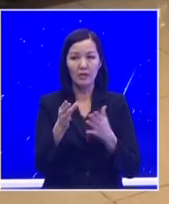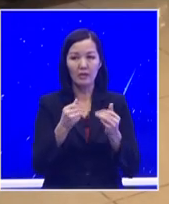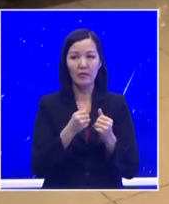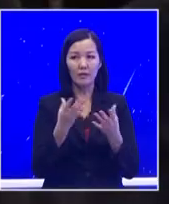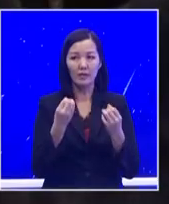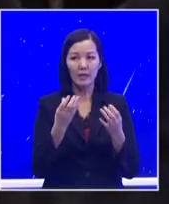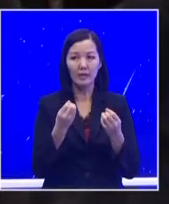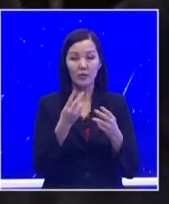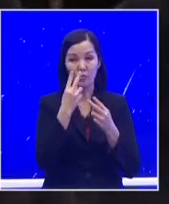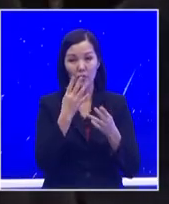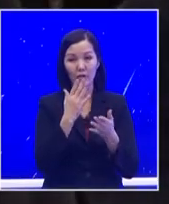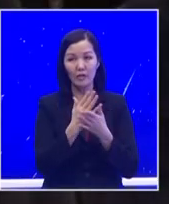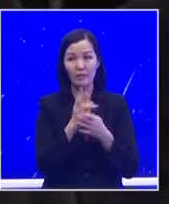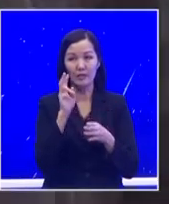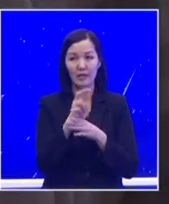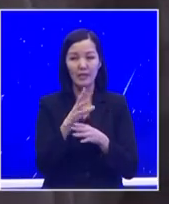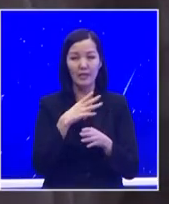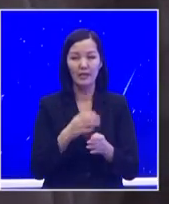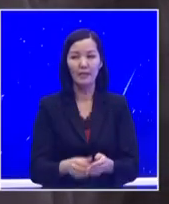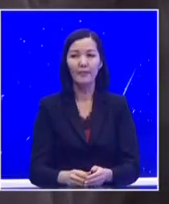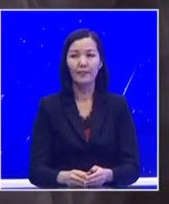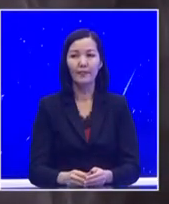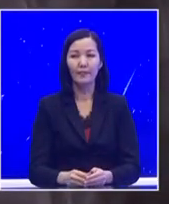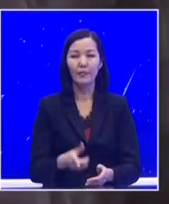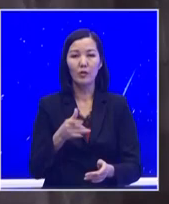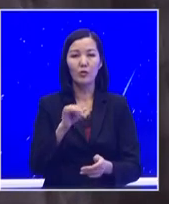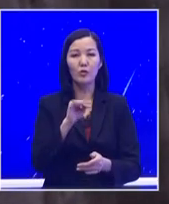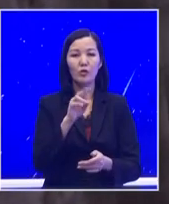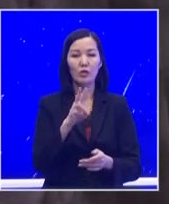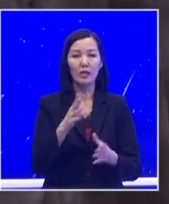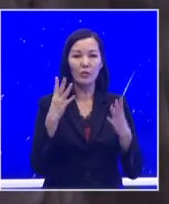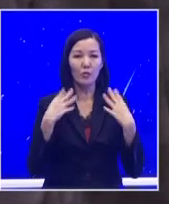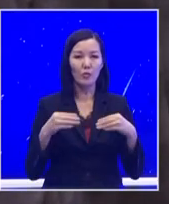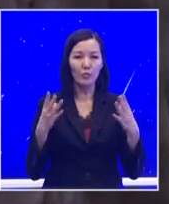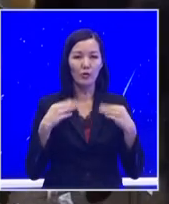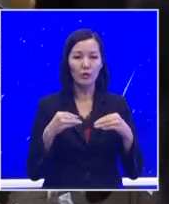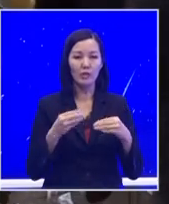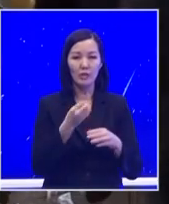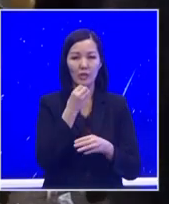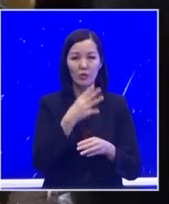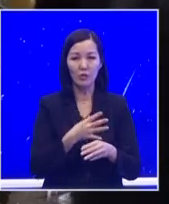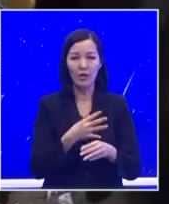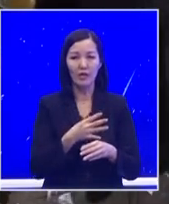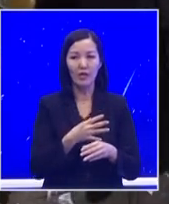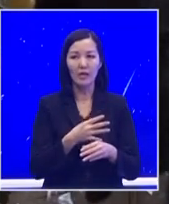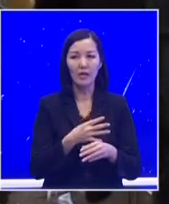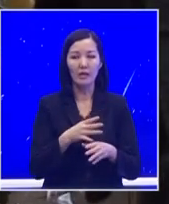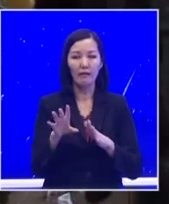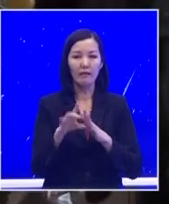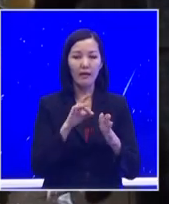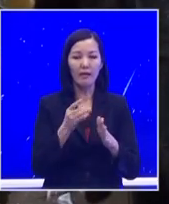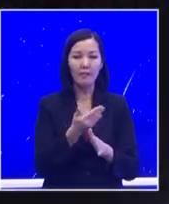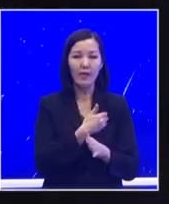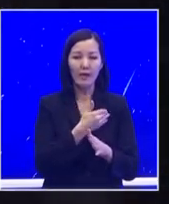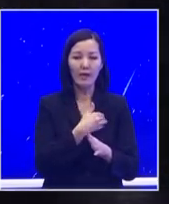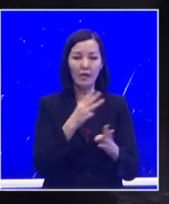да міне көріктеп келдік. Гүлжан Шарыпханқызы тон мен шікті тәуір көретін әйелдердің бірі. Талғамына